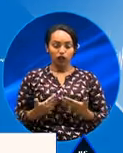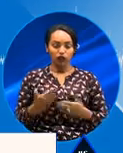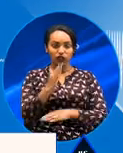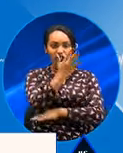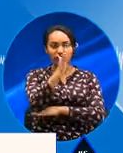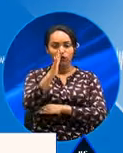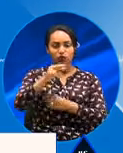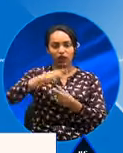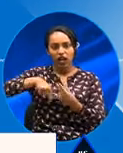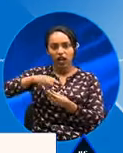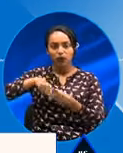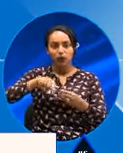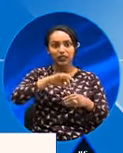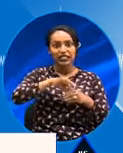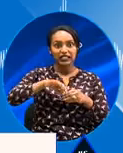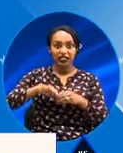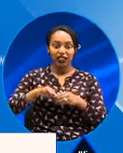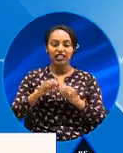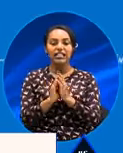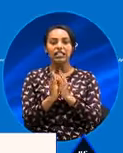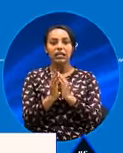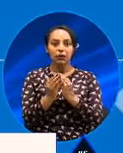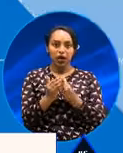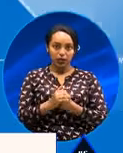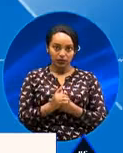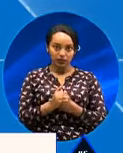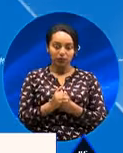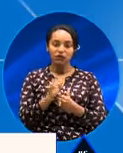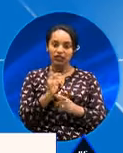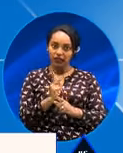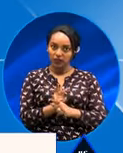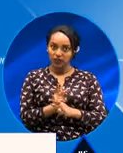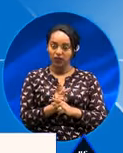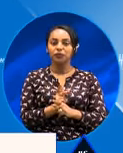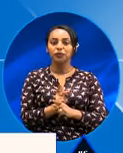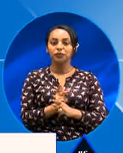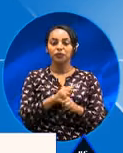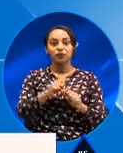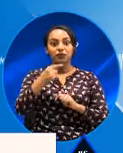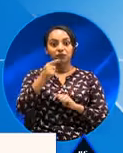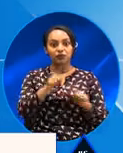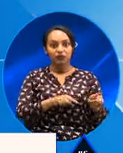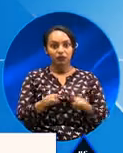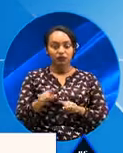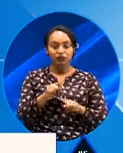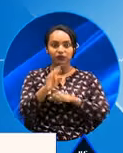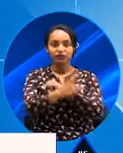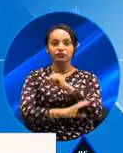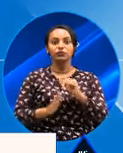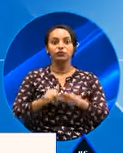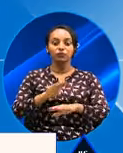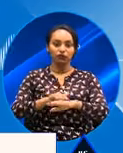አካላቶችም ችግኞችን በየአካባቢው ስንተክል እንንከባከብ፣ እንጠብቅ እንደተባለውም ደግሞ እንደ ሀገራዊ ጥሪው